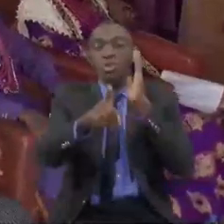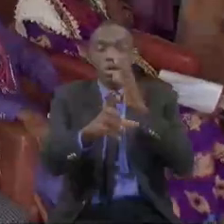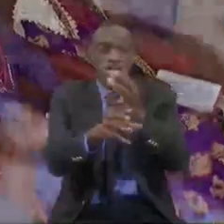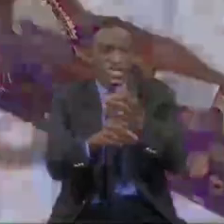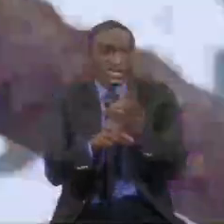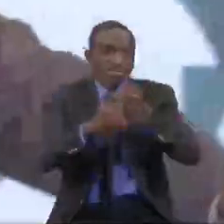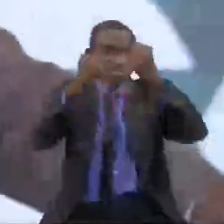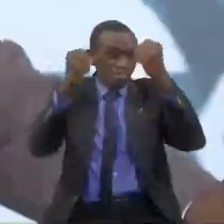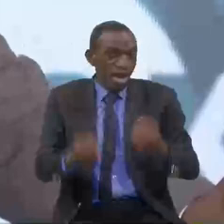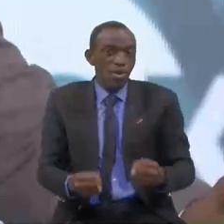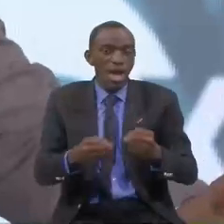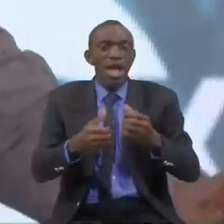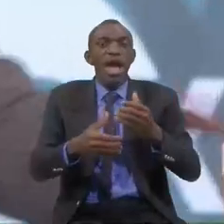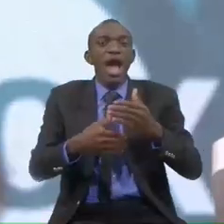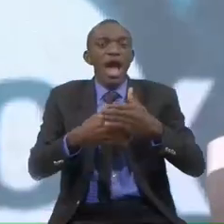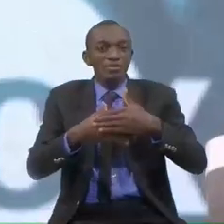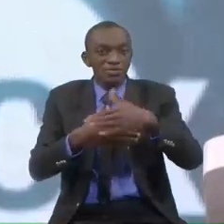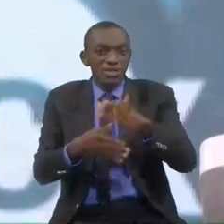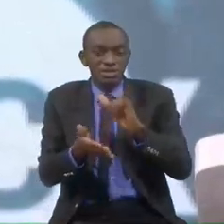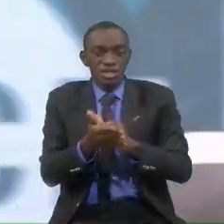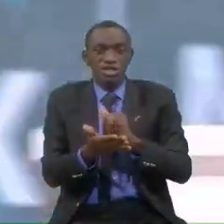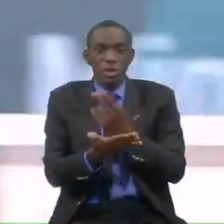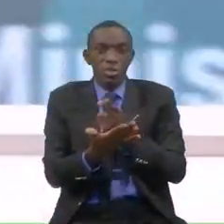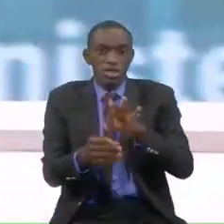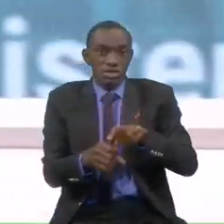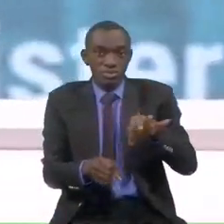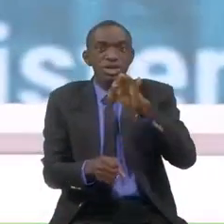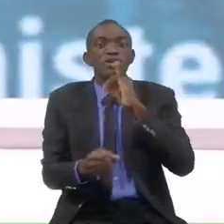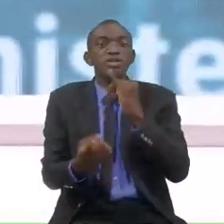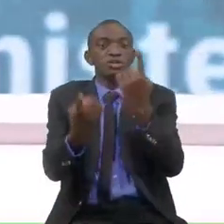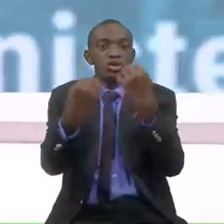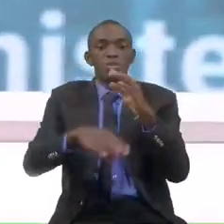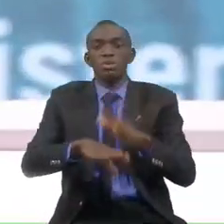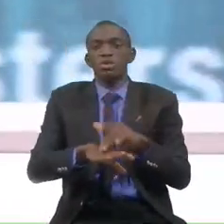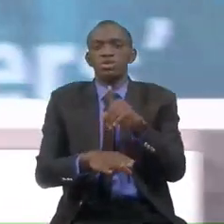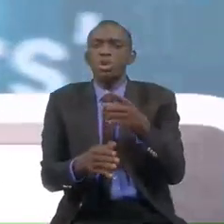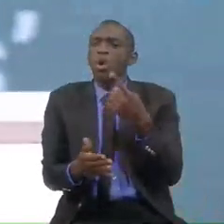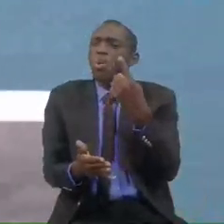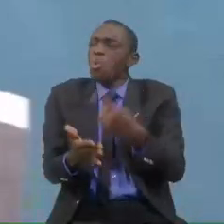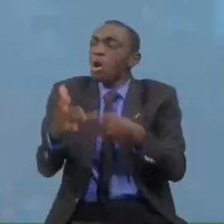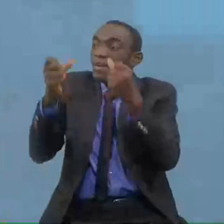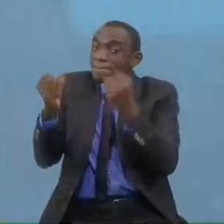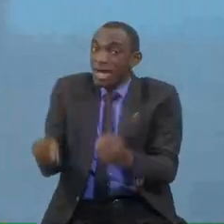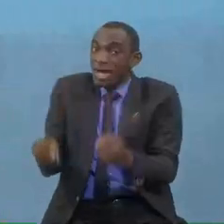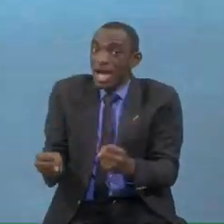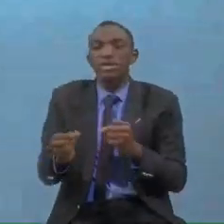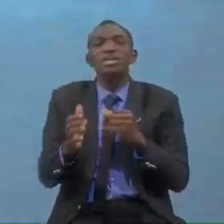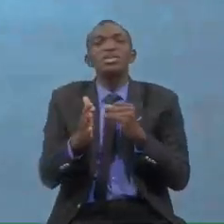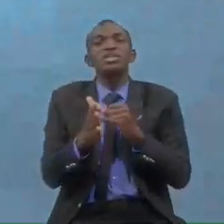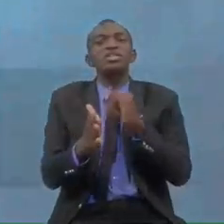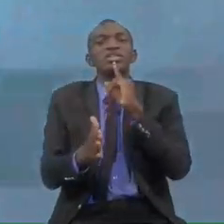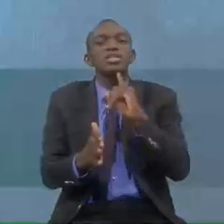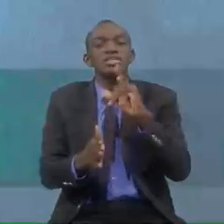une puissance, le Saint-Esprit survenant sur vous. Quelle puissance? C'est l'Esprit qui